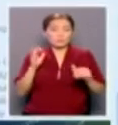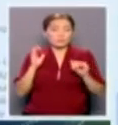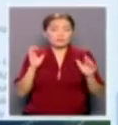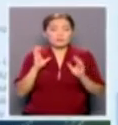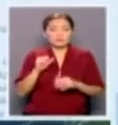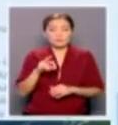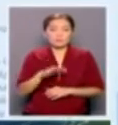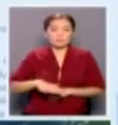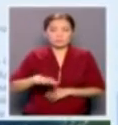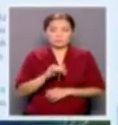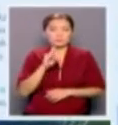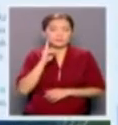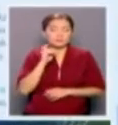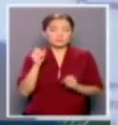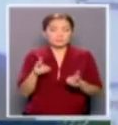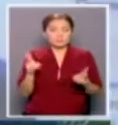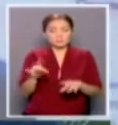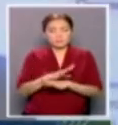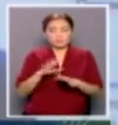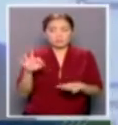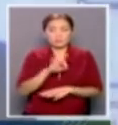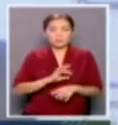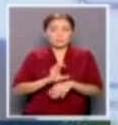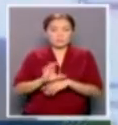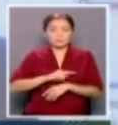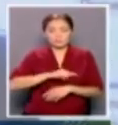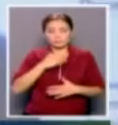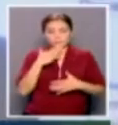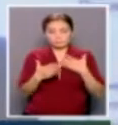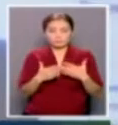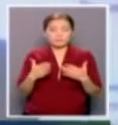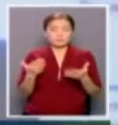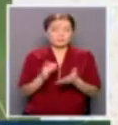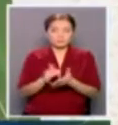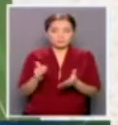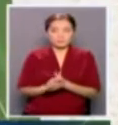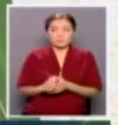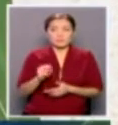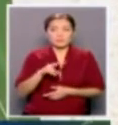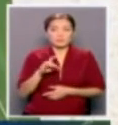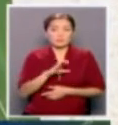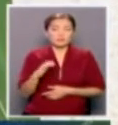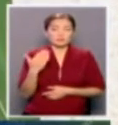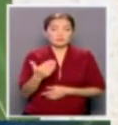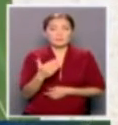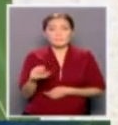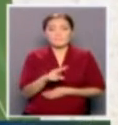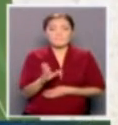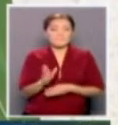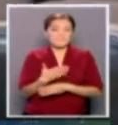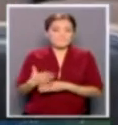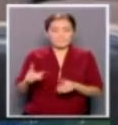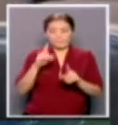ректоры атыраулық студенттерге ақын Жұмекен Нәжмеденнің шығармаларын оқытуда, таныстыруда Алмас Ахметбекұлының әдеби